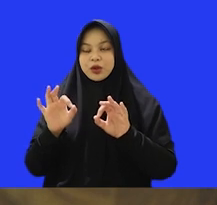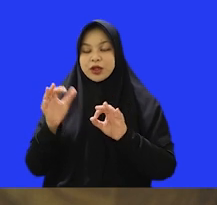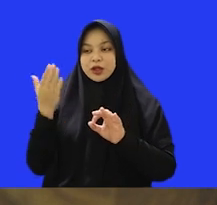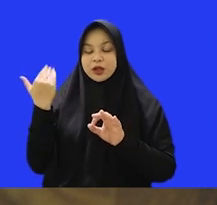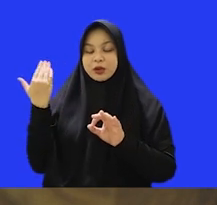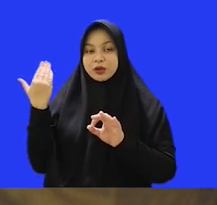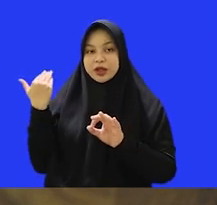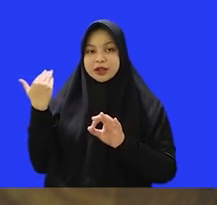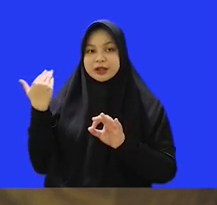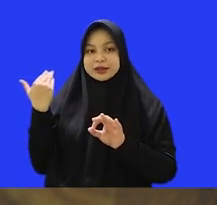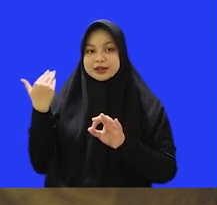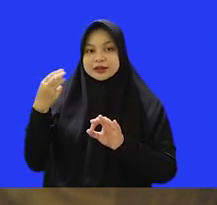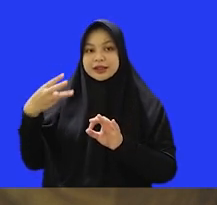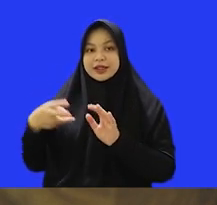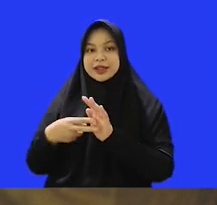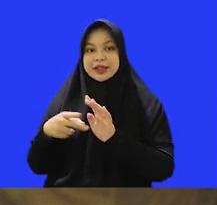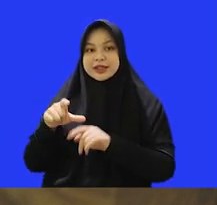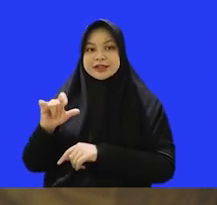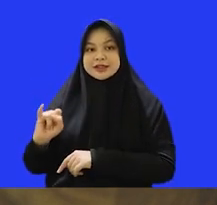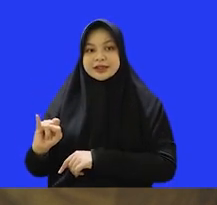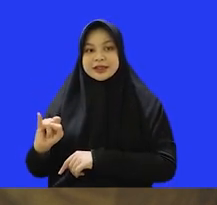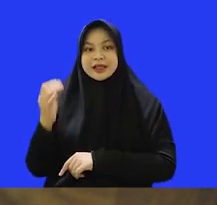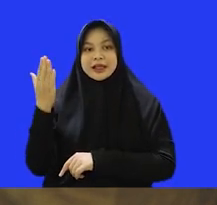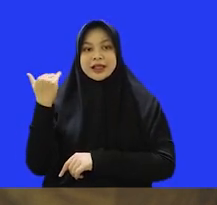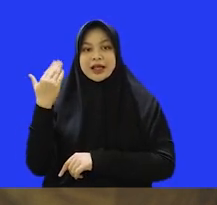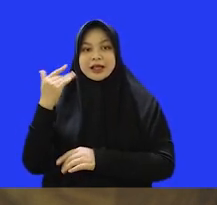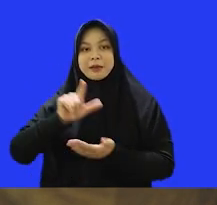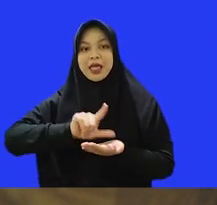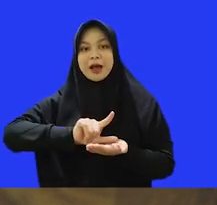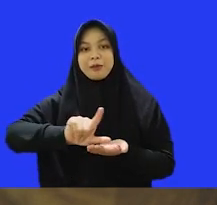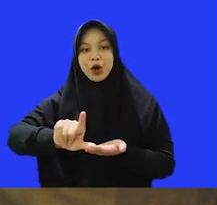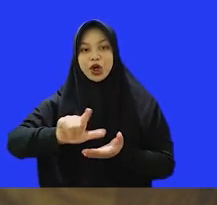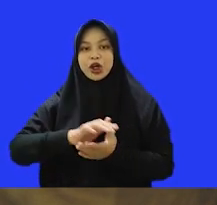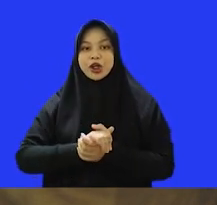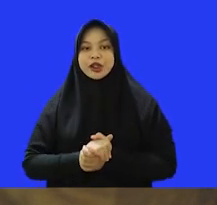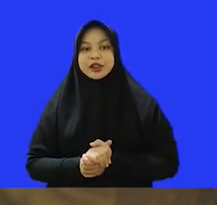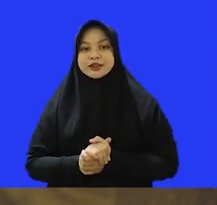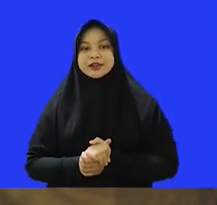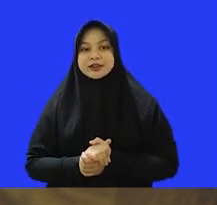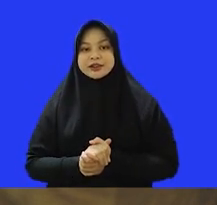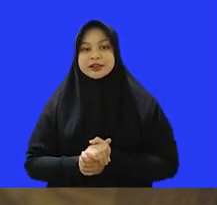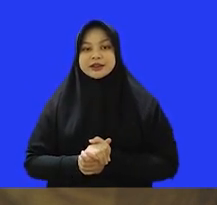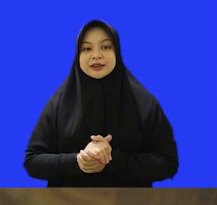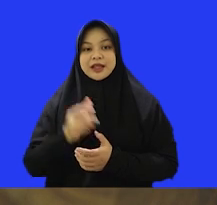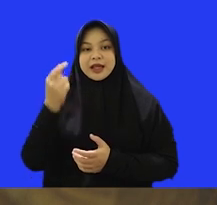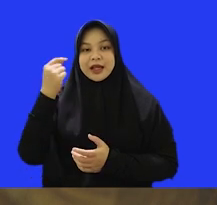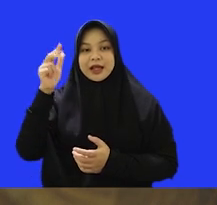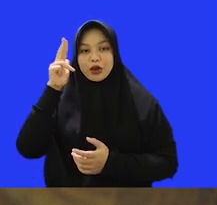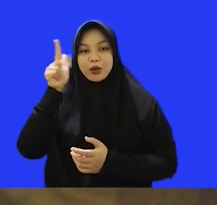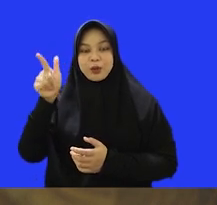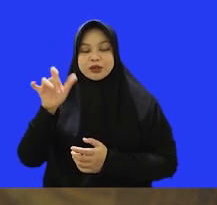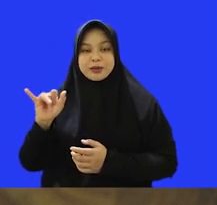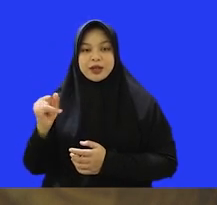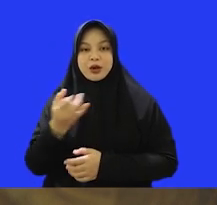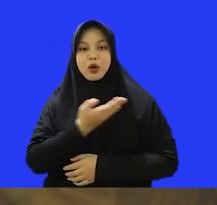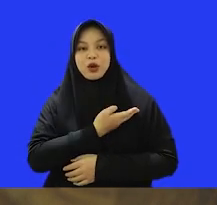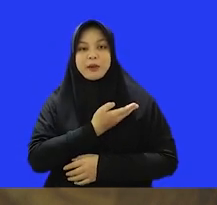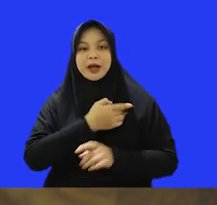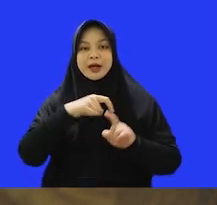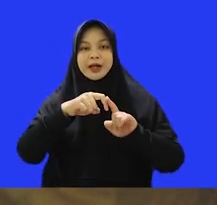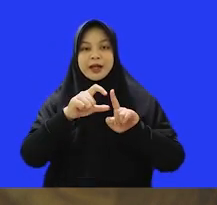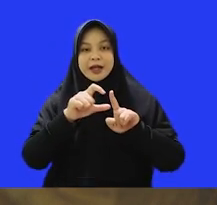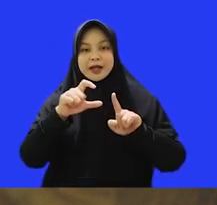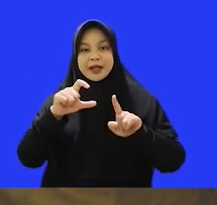Mbak Laras, itu Mbak Encinya tadi melapor ke kantor polisian sebagai